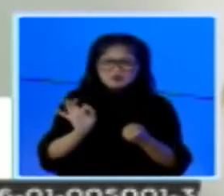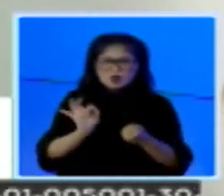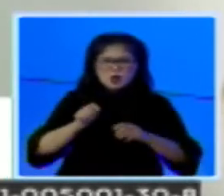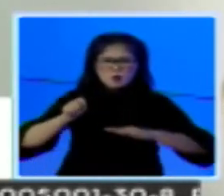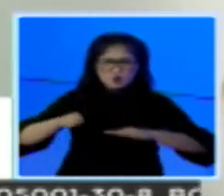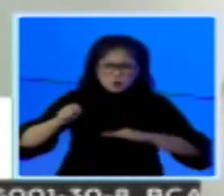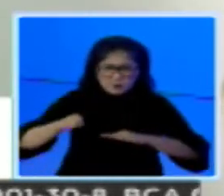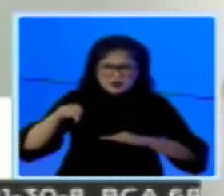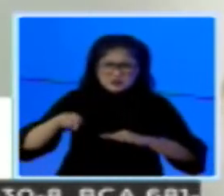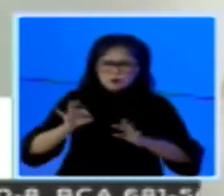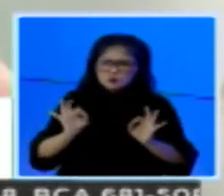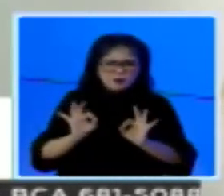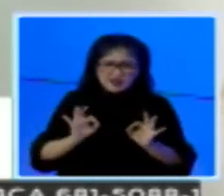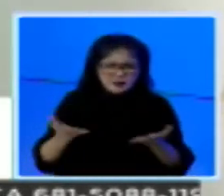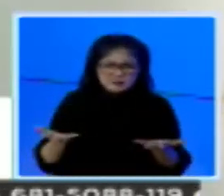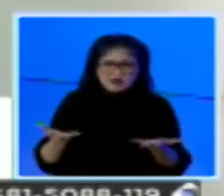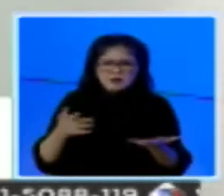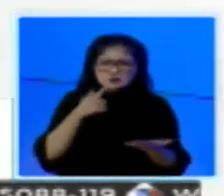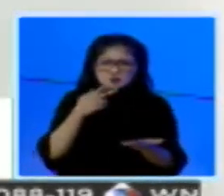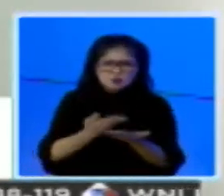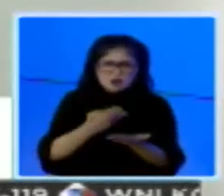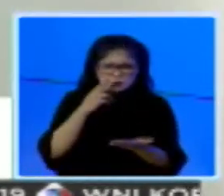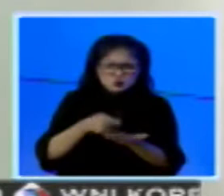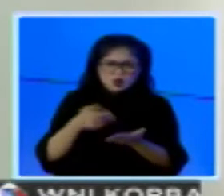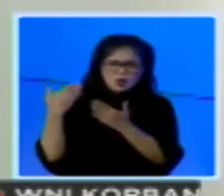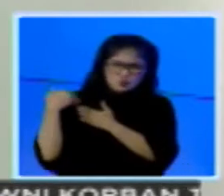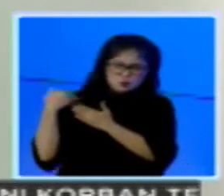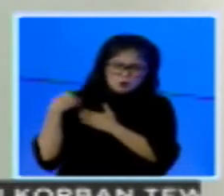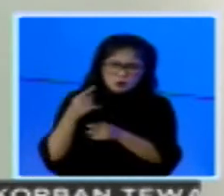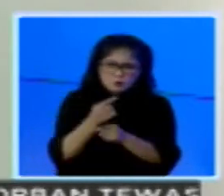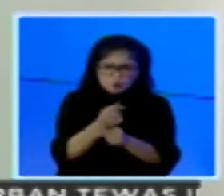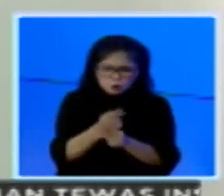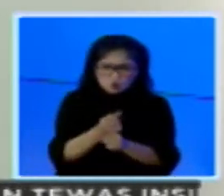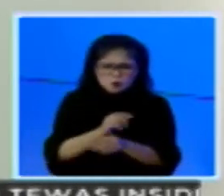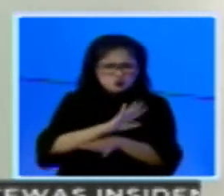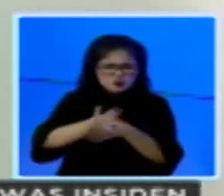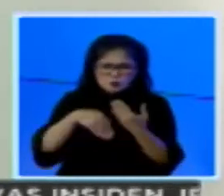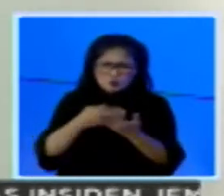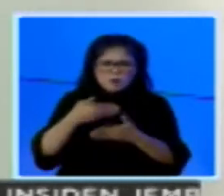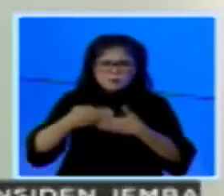ada bertanggung jawab. Mulai dari guru, untuk sementara ini masih dalam keadaan